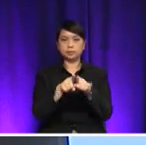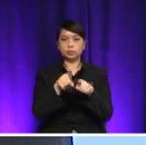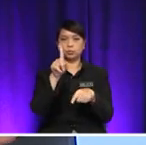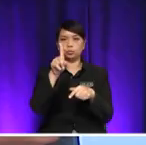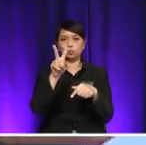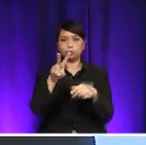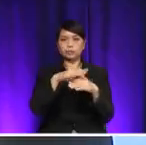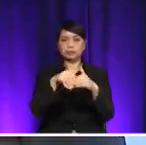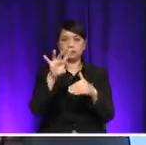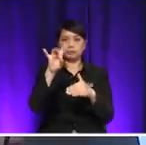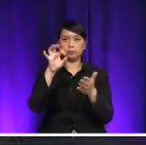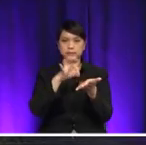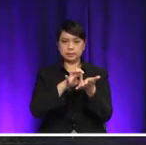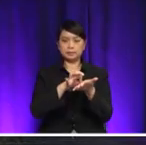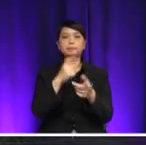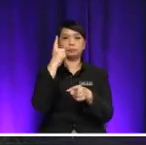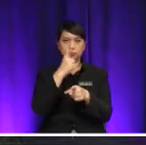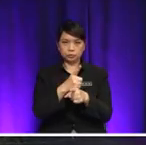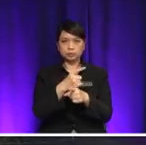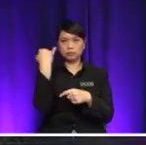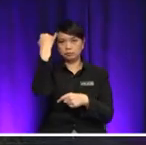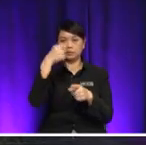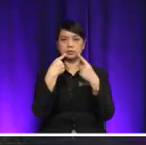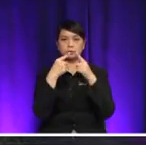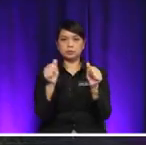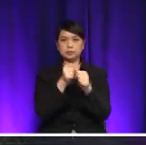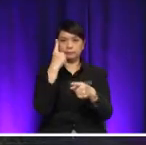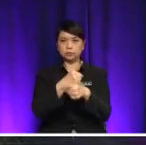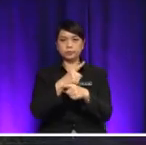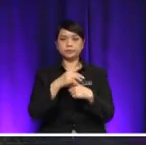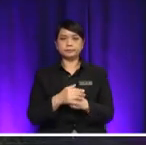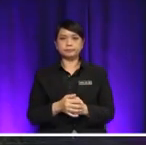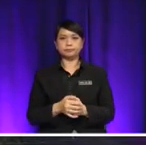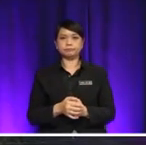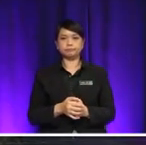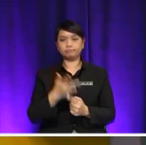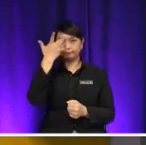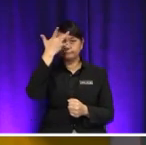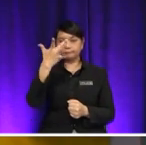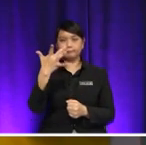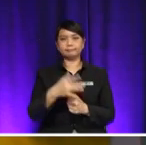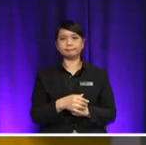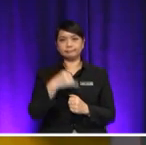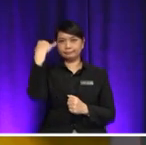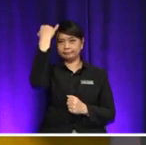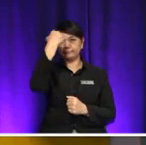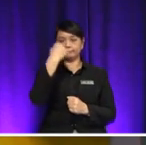80 C oke oke Itu jawaban yang tepat sekali ya oke pandai lah Ivan nih